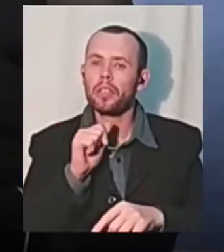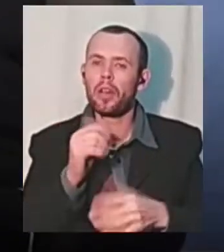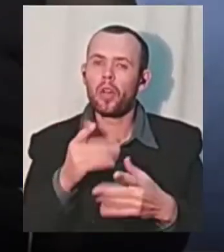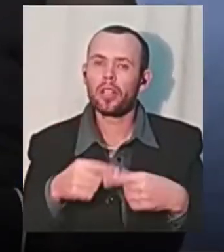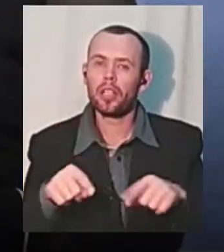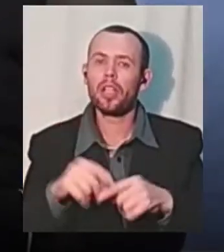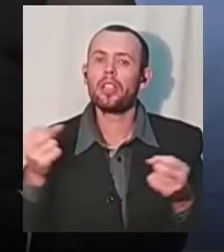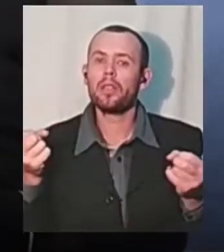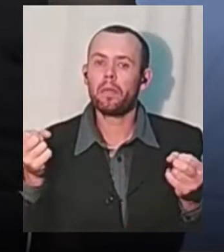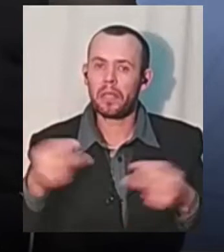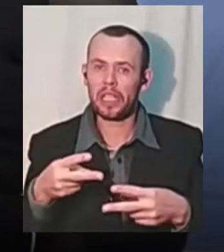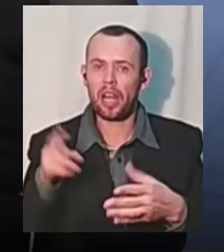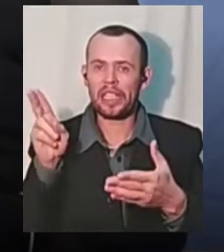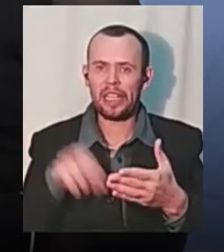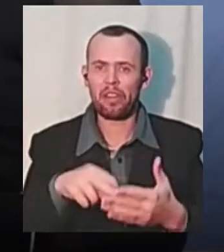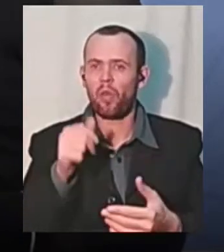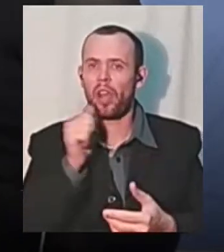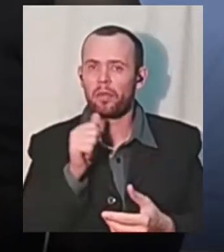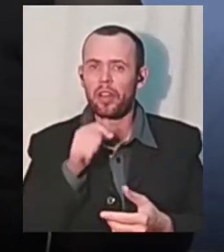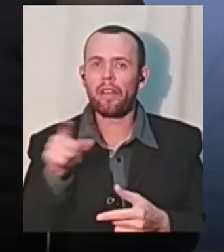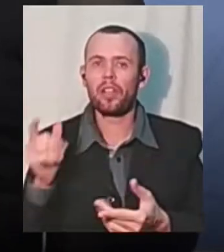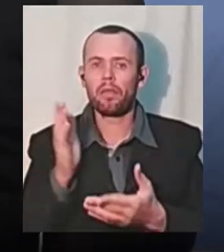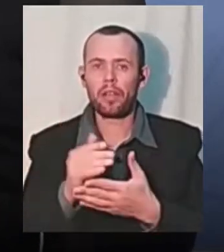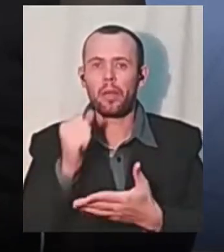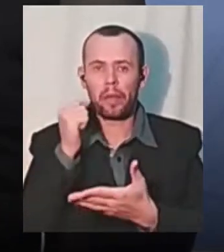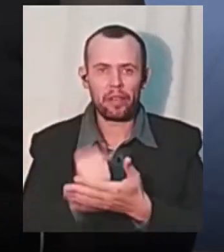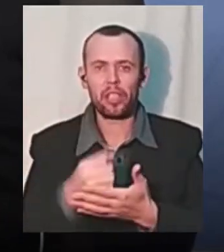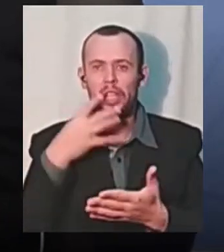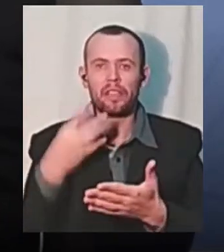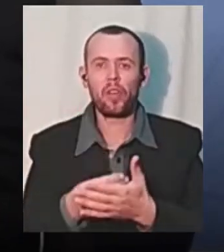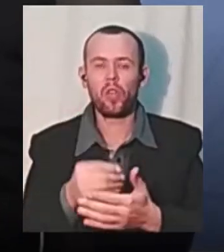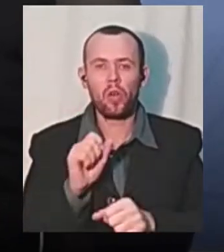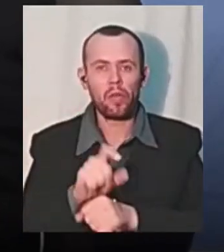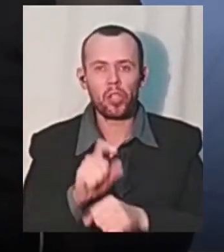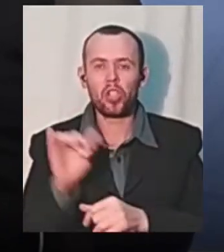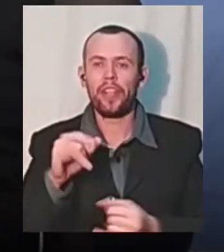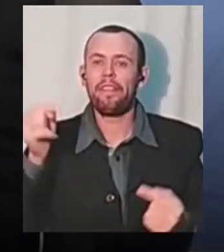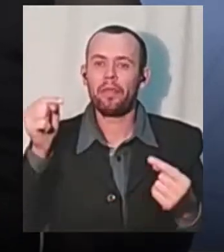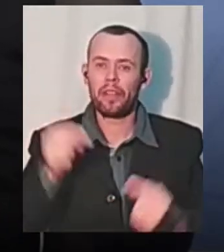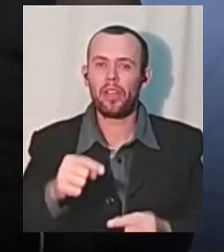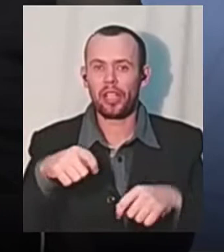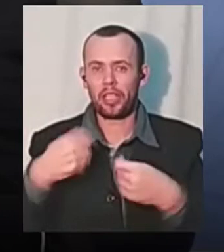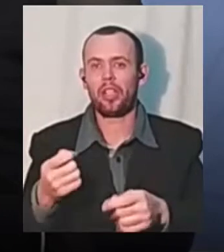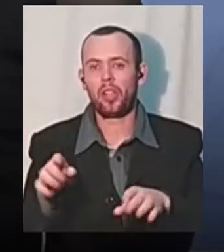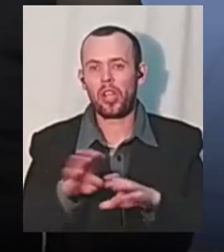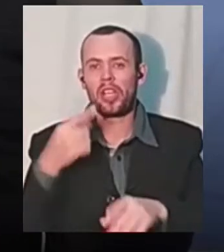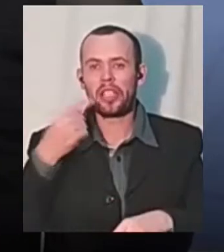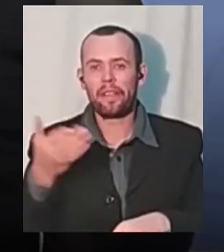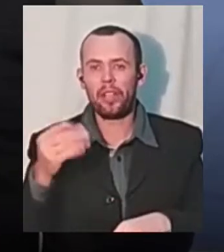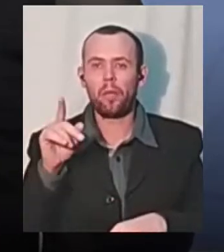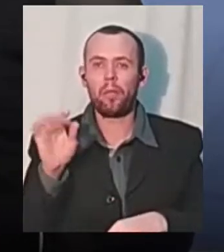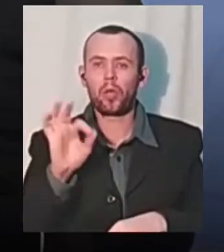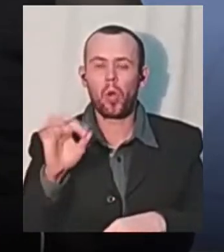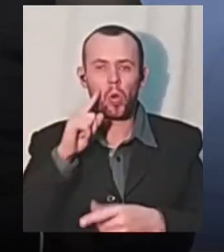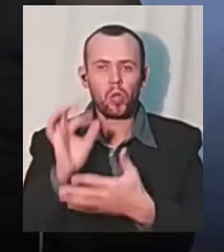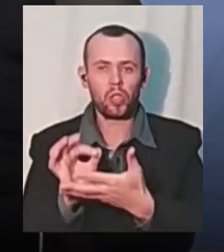Спеціальні сертифіковані експерти. Вони мають підтвердити свої повноваження і, відповідно, надати такий звіт про оцінку.